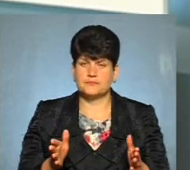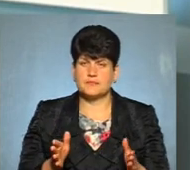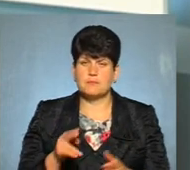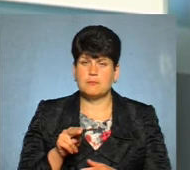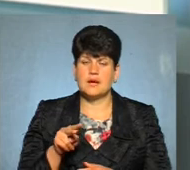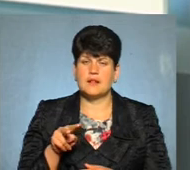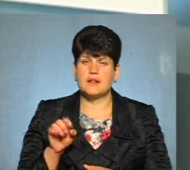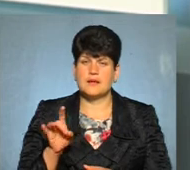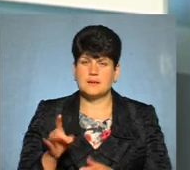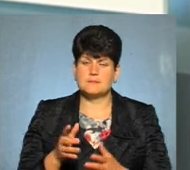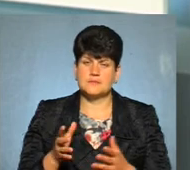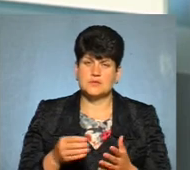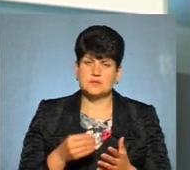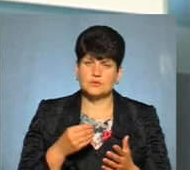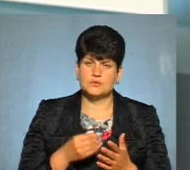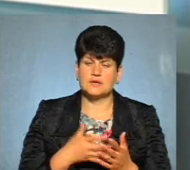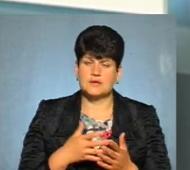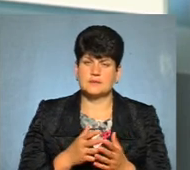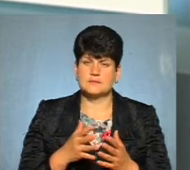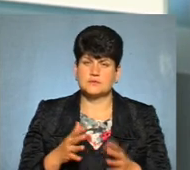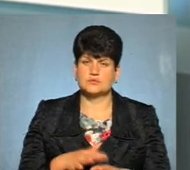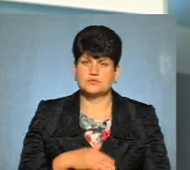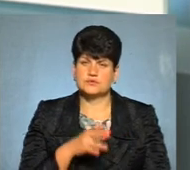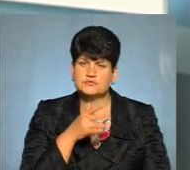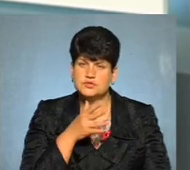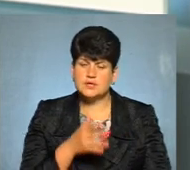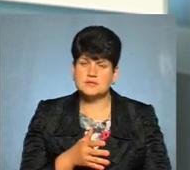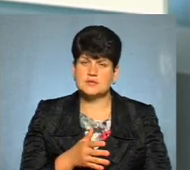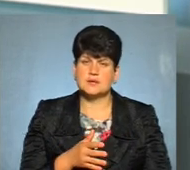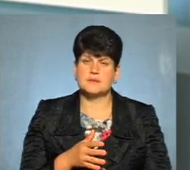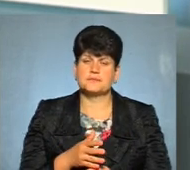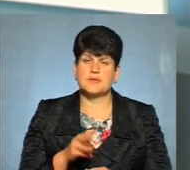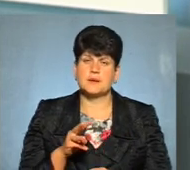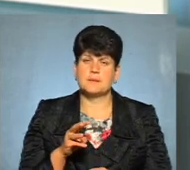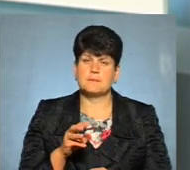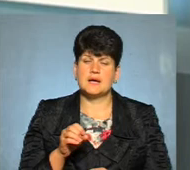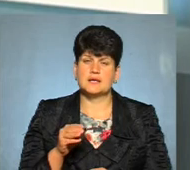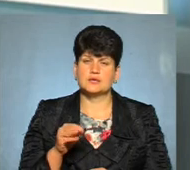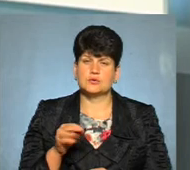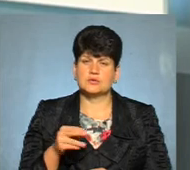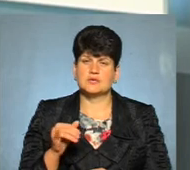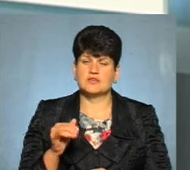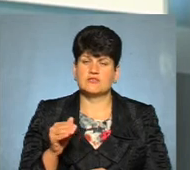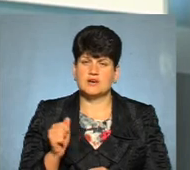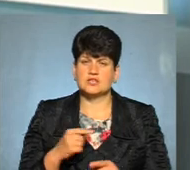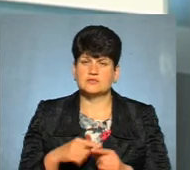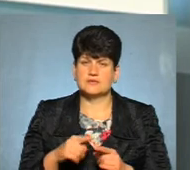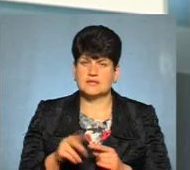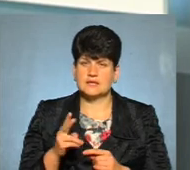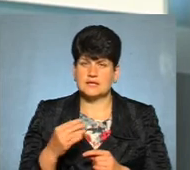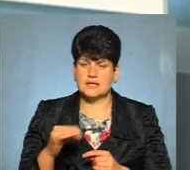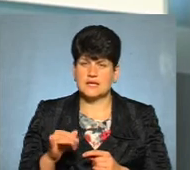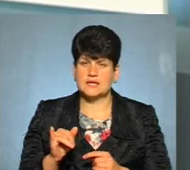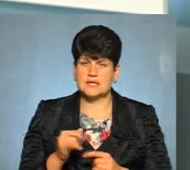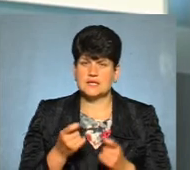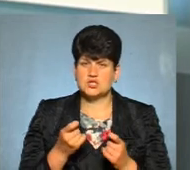більш дороговартісний і більш тривалий в часі. Метод ІФА більш швидкий і